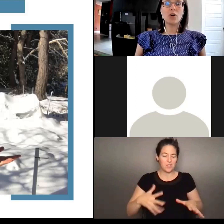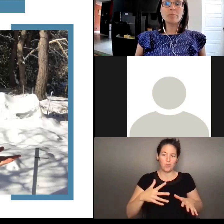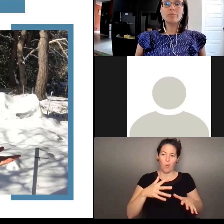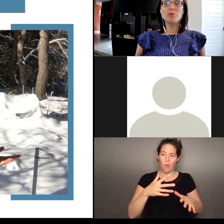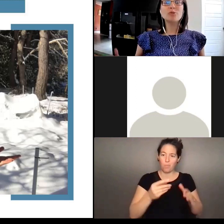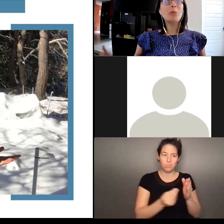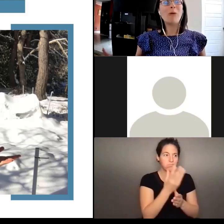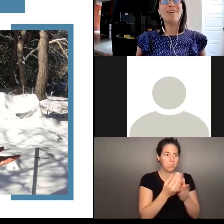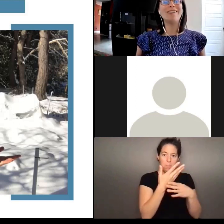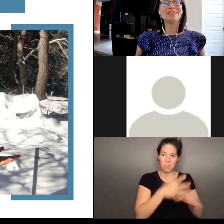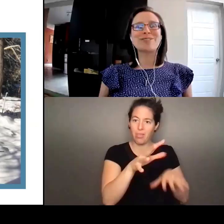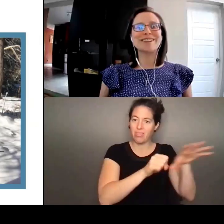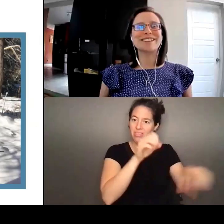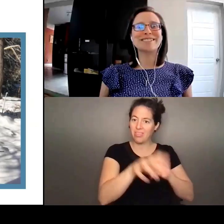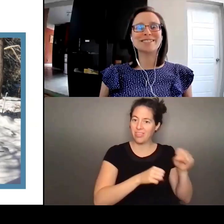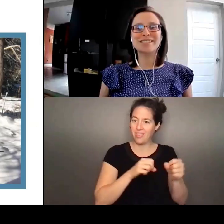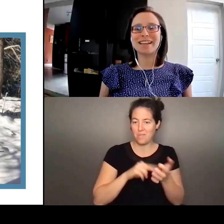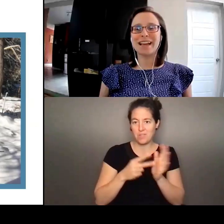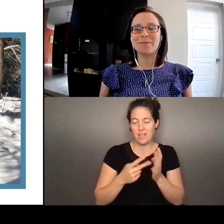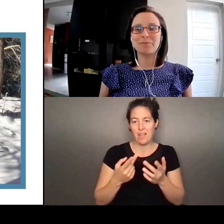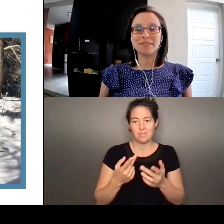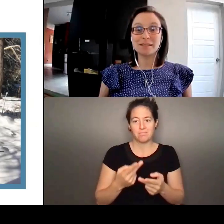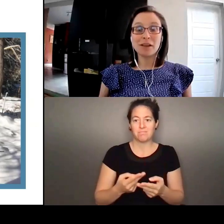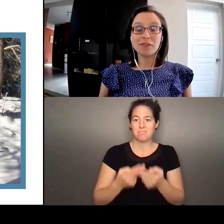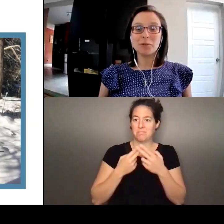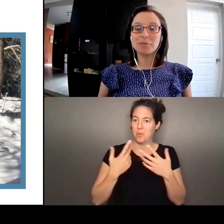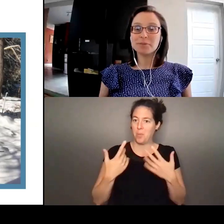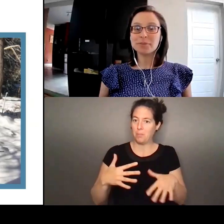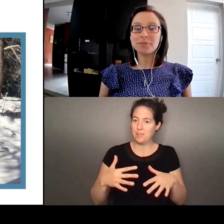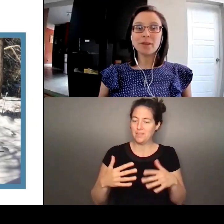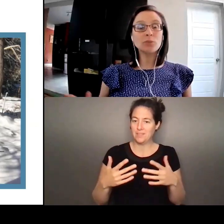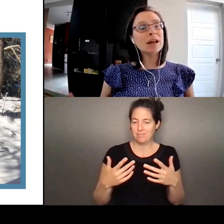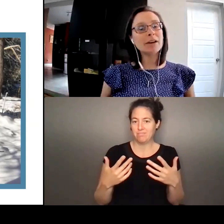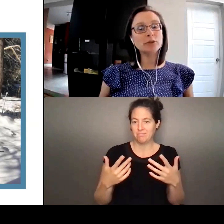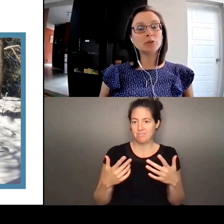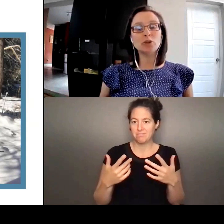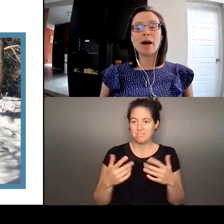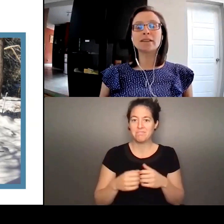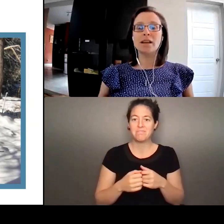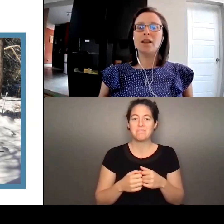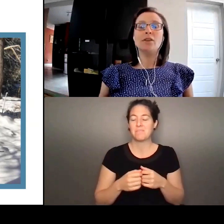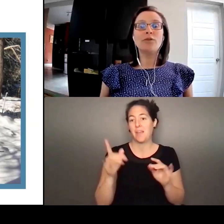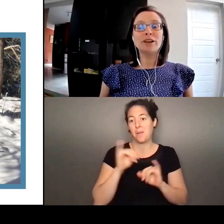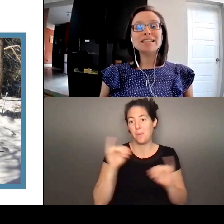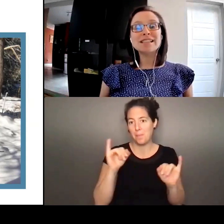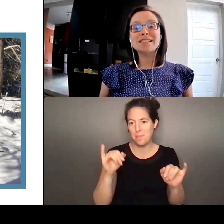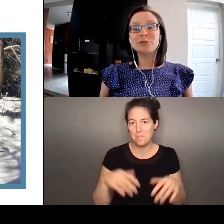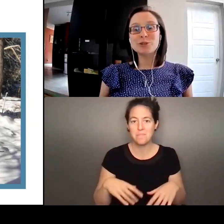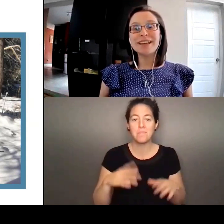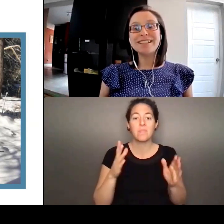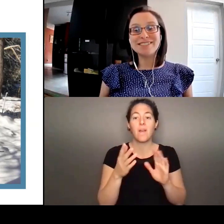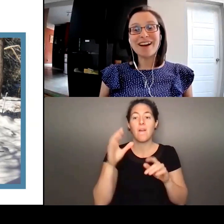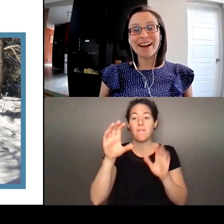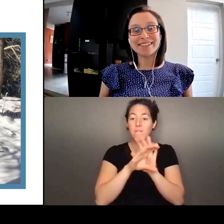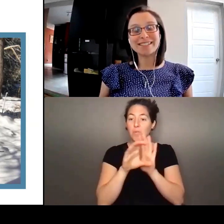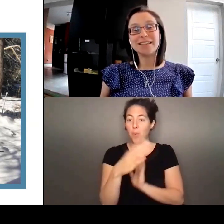ça coupe beaucoup de mois de croissance, je dirais. C'est merveilleux. Puis dans la photo de droite, vous voyez, ça, c'est un